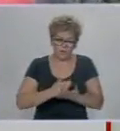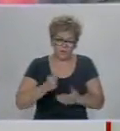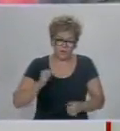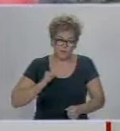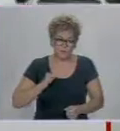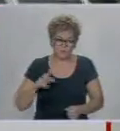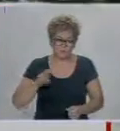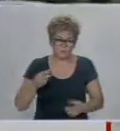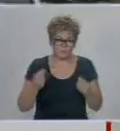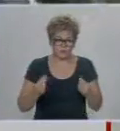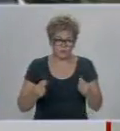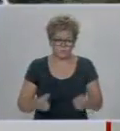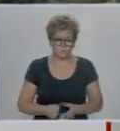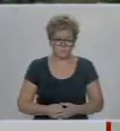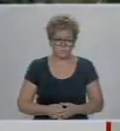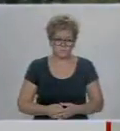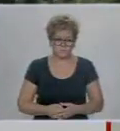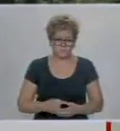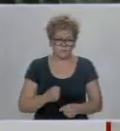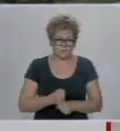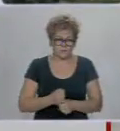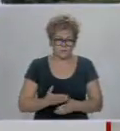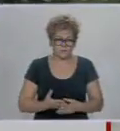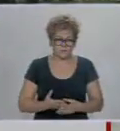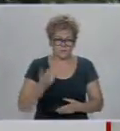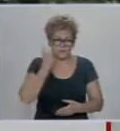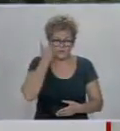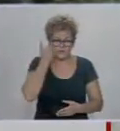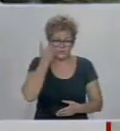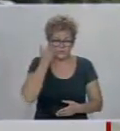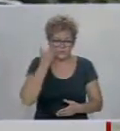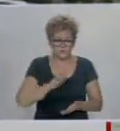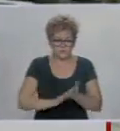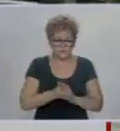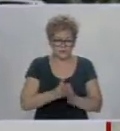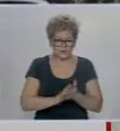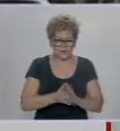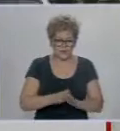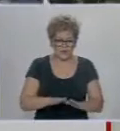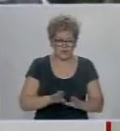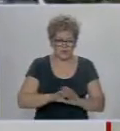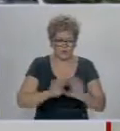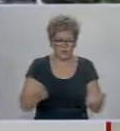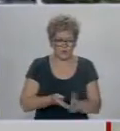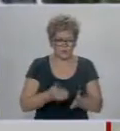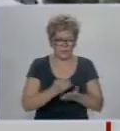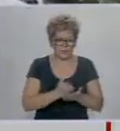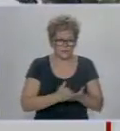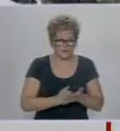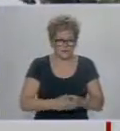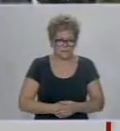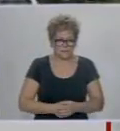atât de bune nu sunt. În ce condiții vă întoarceți la lucru? Când ni se rezolvă toate doleanțele. Care sunt aceste doleanțe?